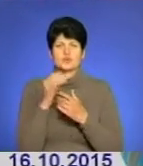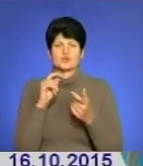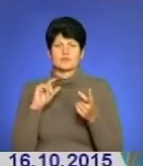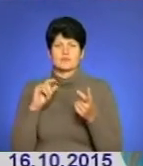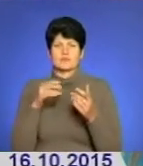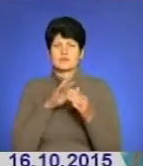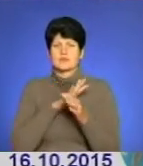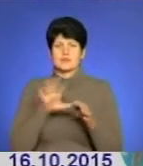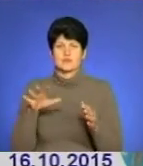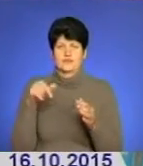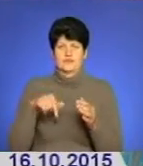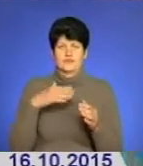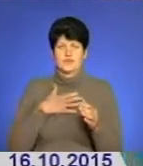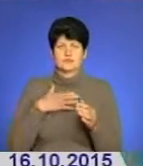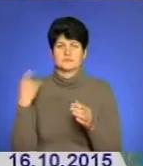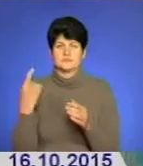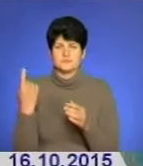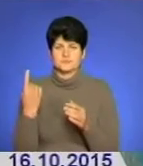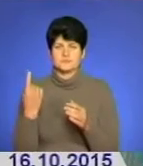нашу область, наш край. Таким молимося.